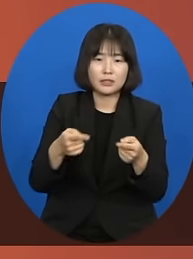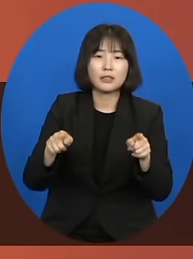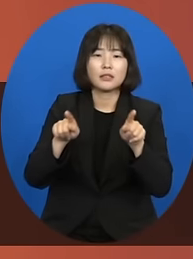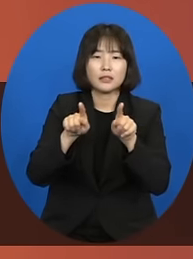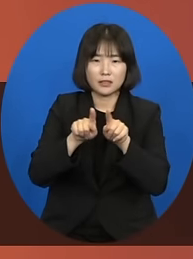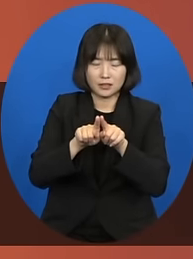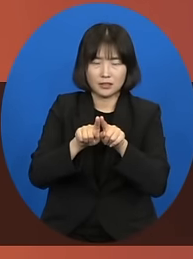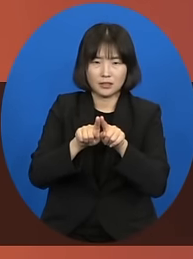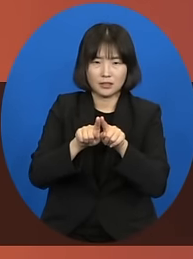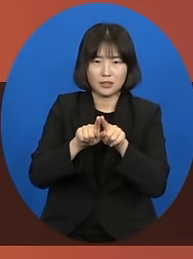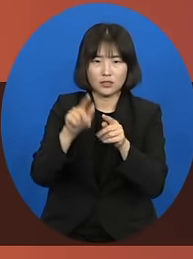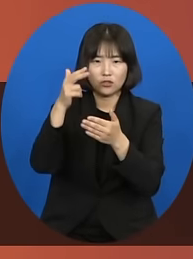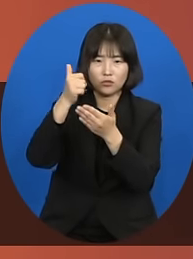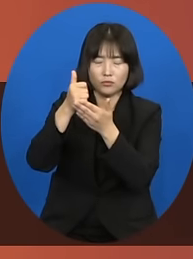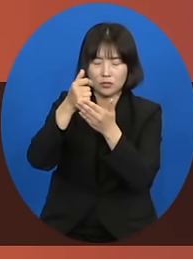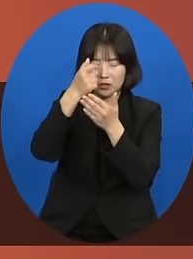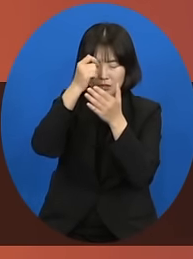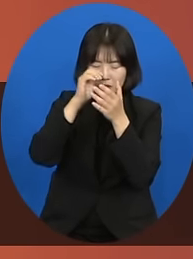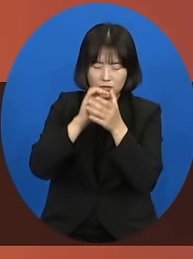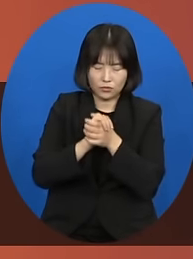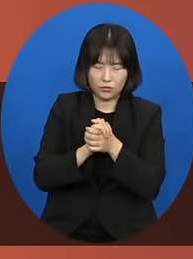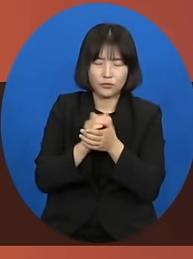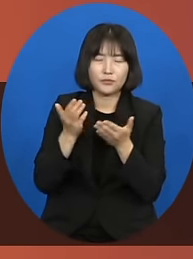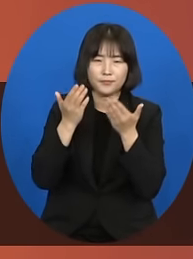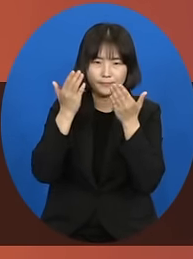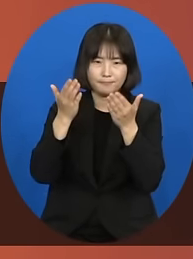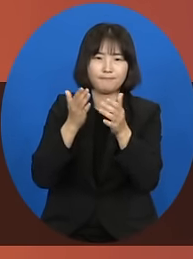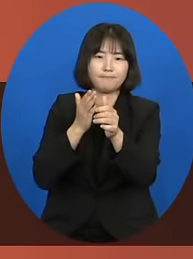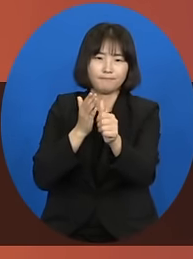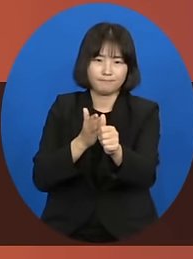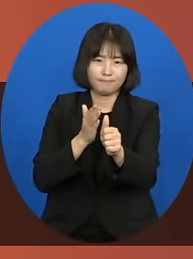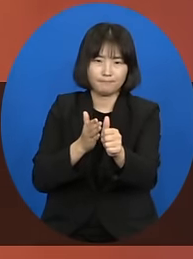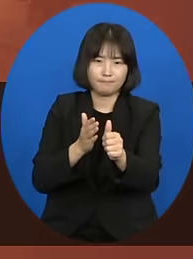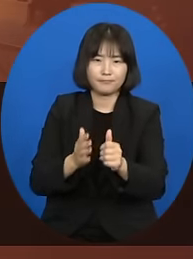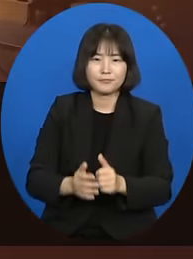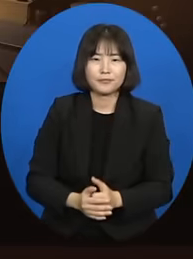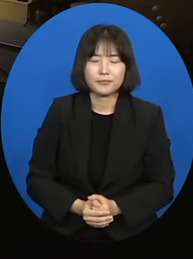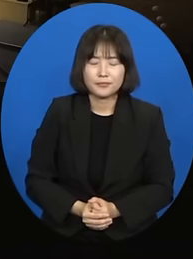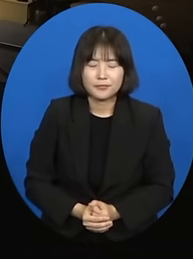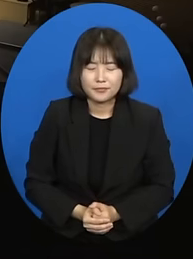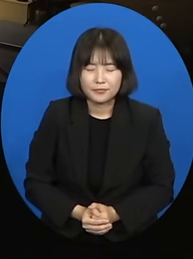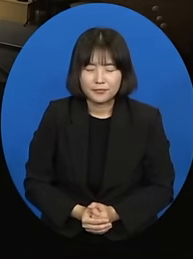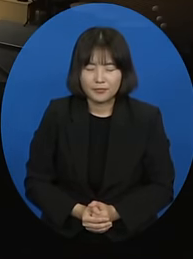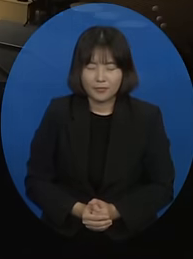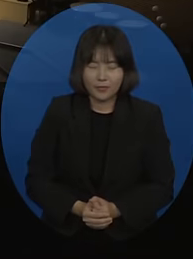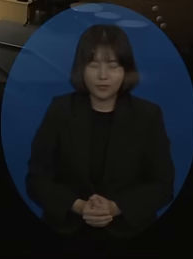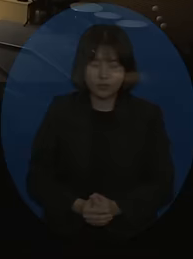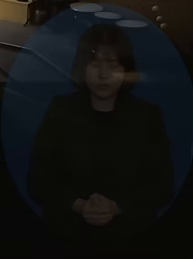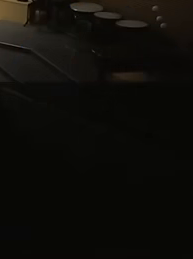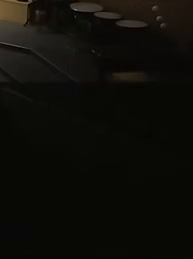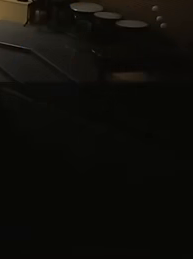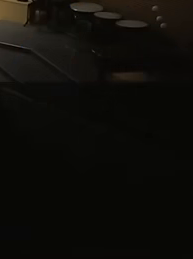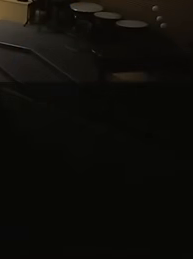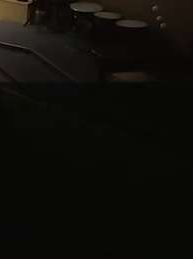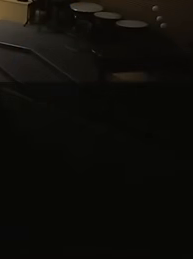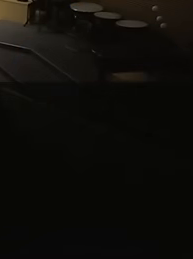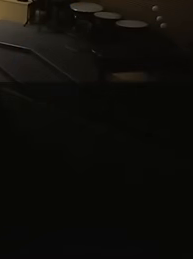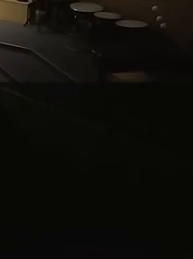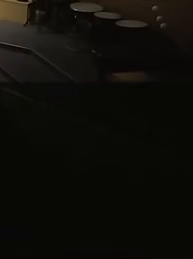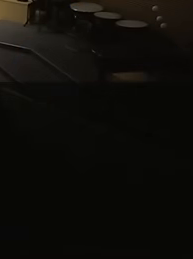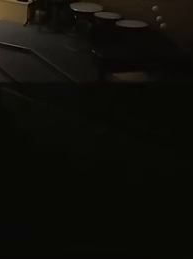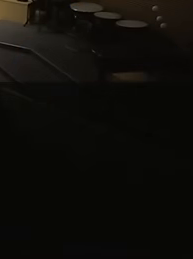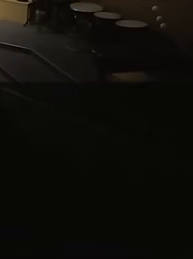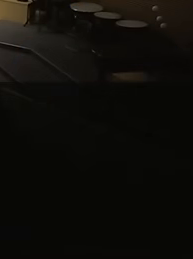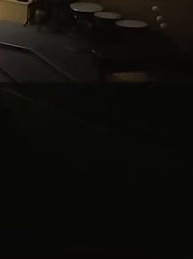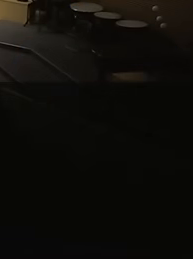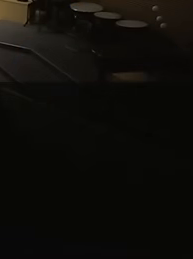놓고 주님 앞에 간절한 마음으로 함께 기도하길 원합니다. 함께 기도하겠습니다. 할렐루야. 하나님 그렇습니다. 주님, 내가 매